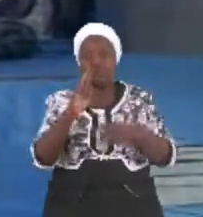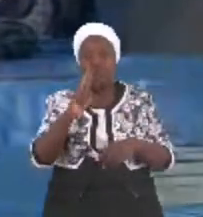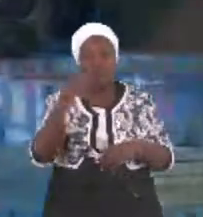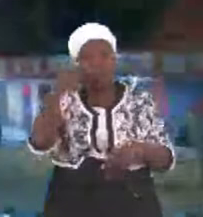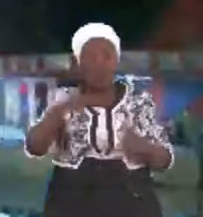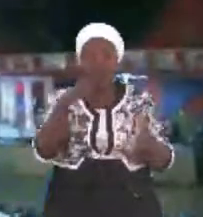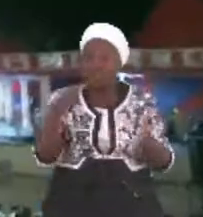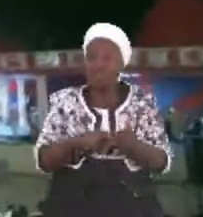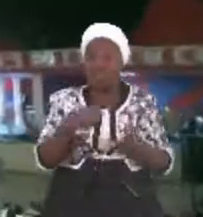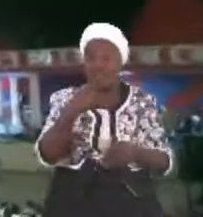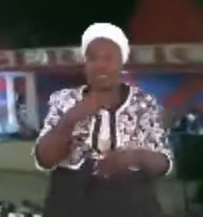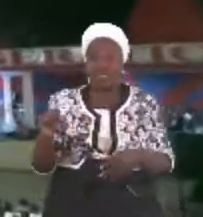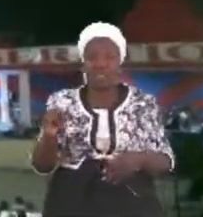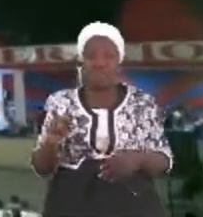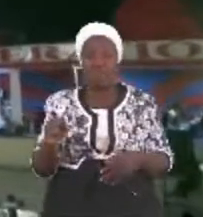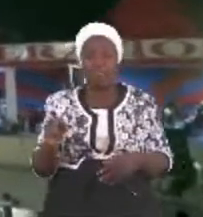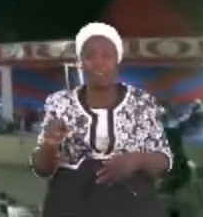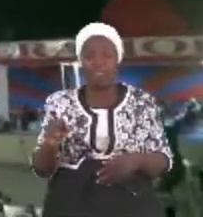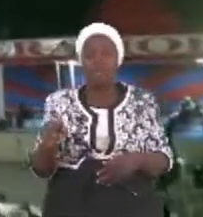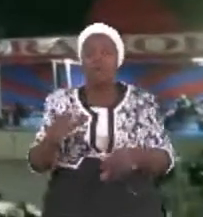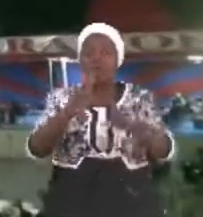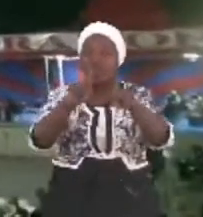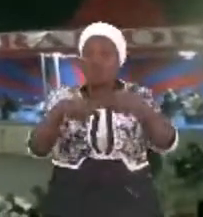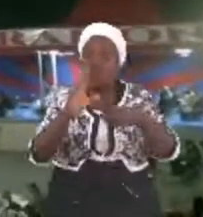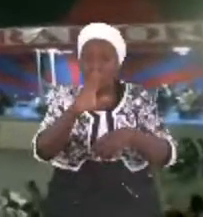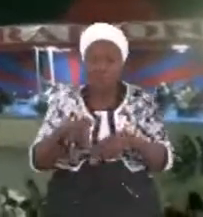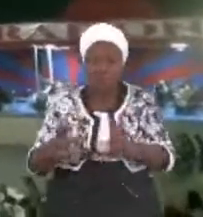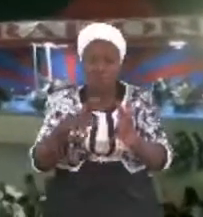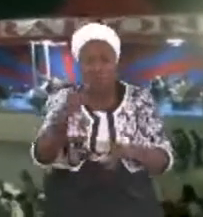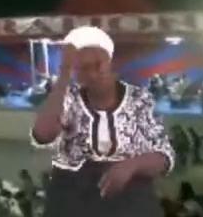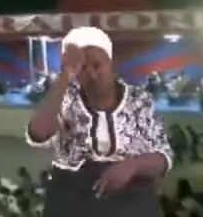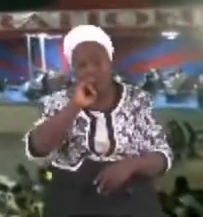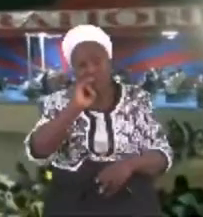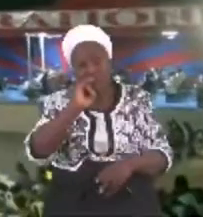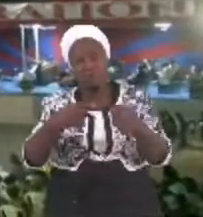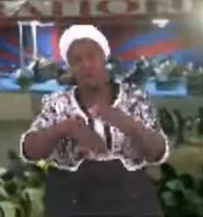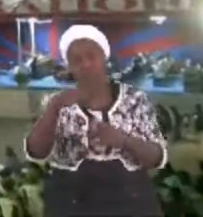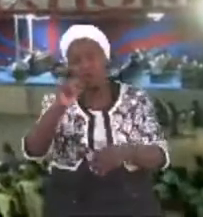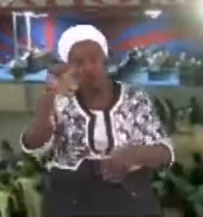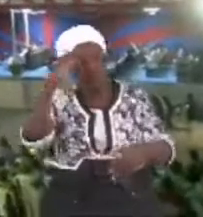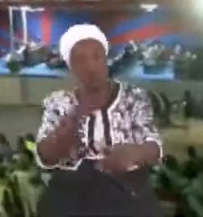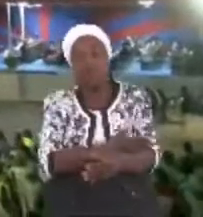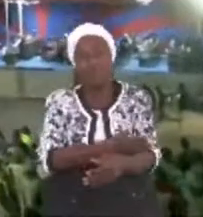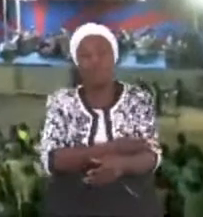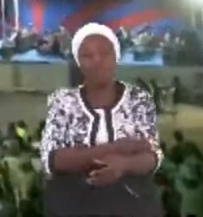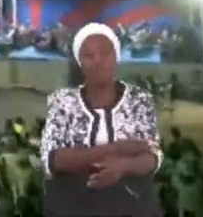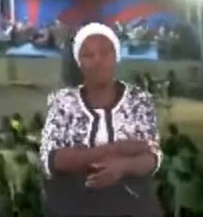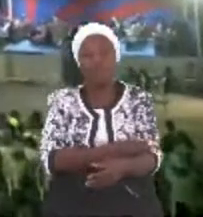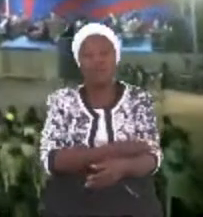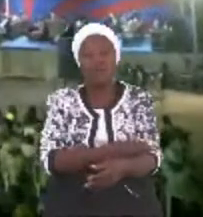parole, va, le démon est sorti de ta fille. Où